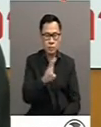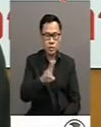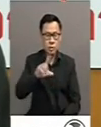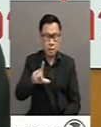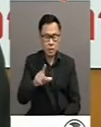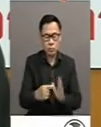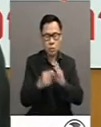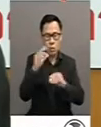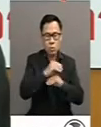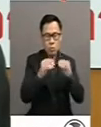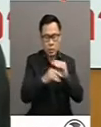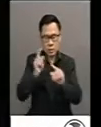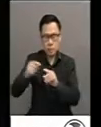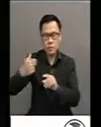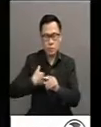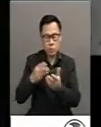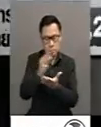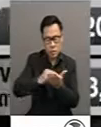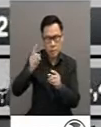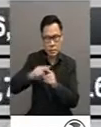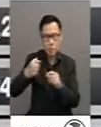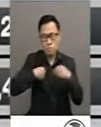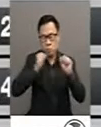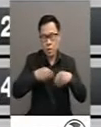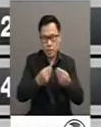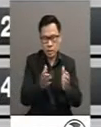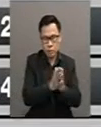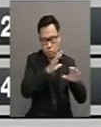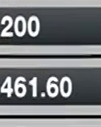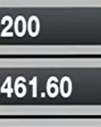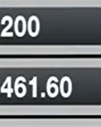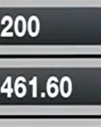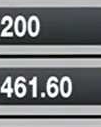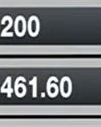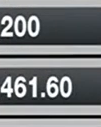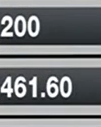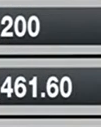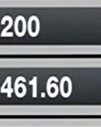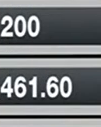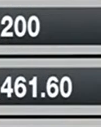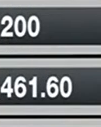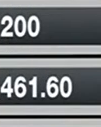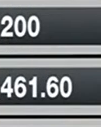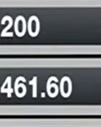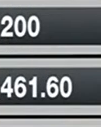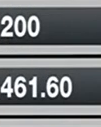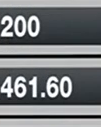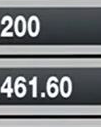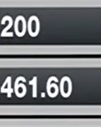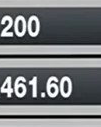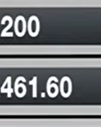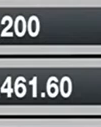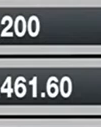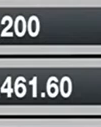การต่างๆนะครับที่น่าสนใจของหลายสถาบันการศึกษาหลายหน่วยงานครับอย่างเช่นโครงการอากาศยานไร้นักบินเ